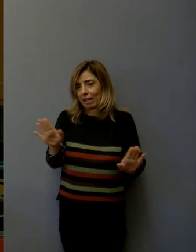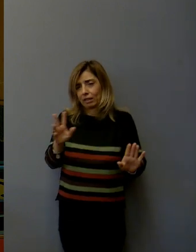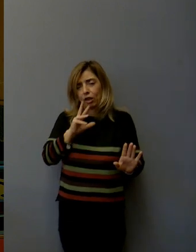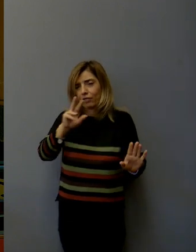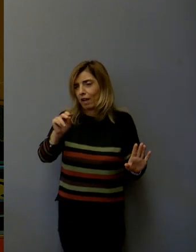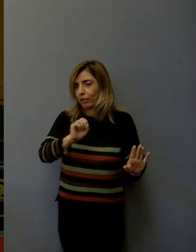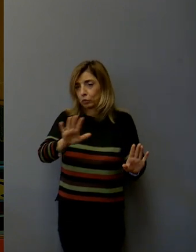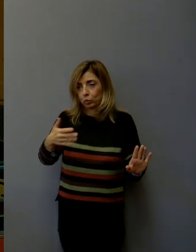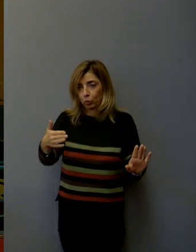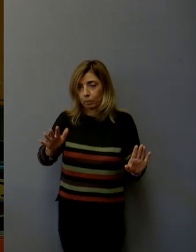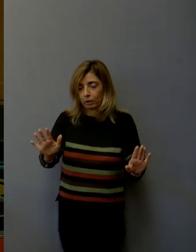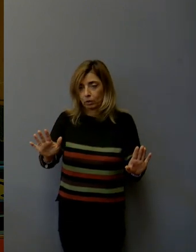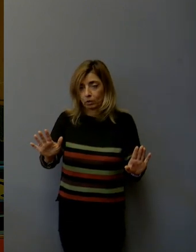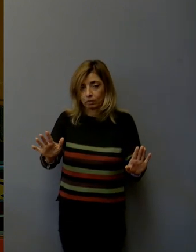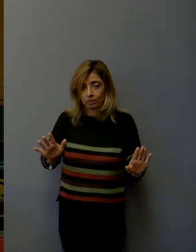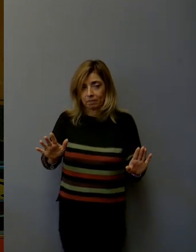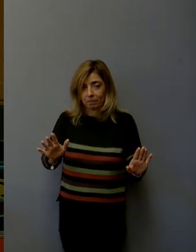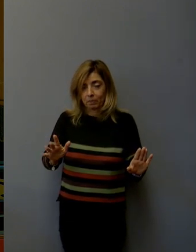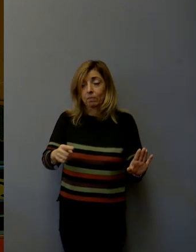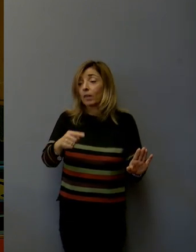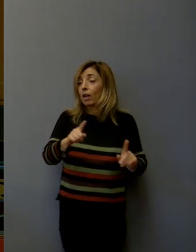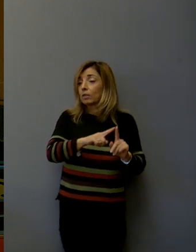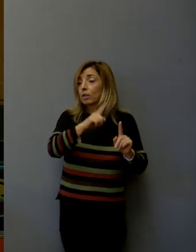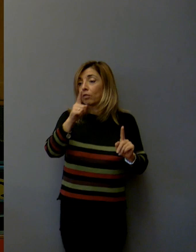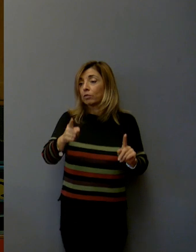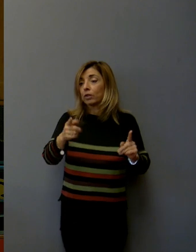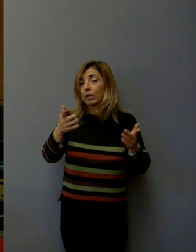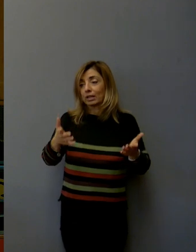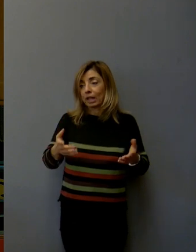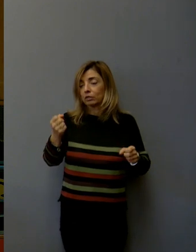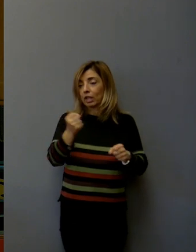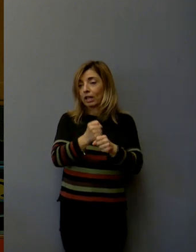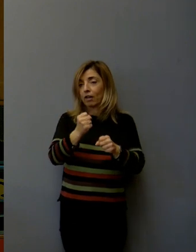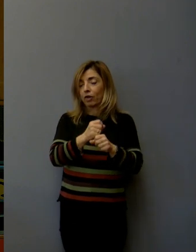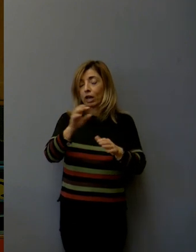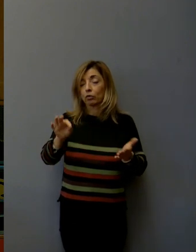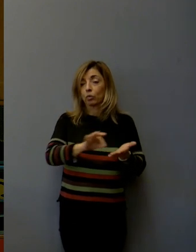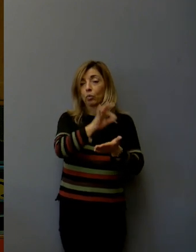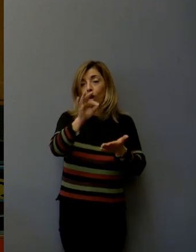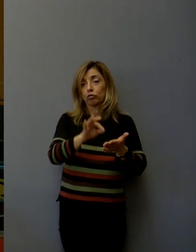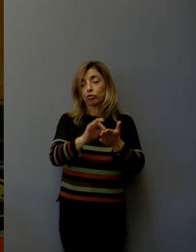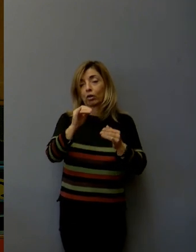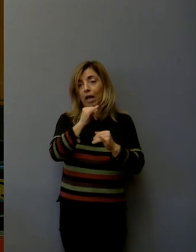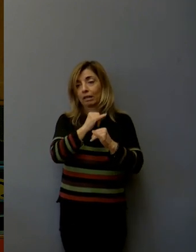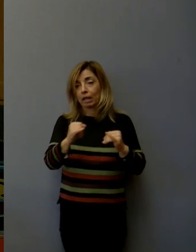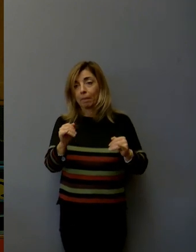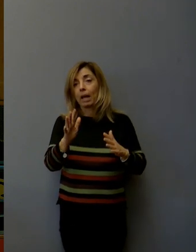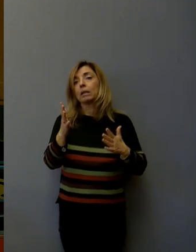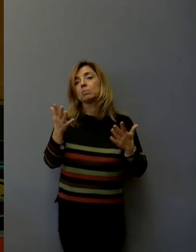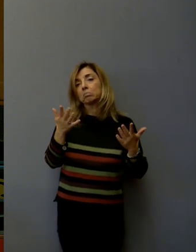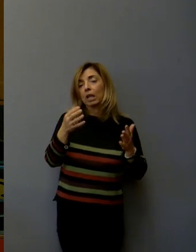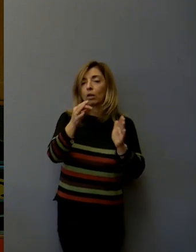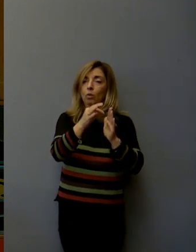lo dico subito e ve lo dico ecco cioè perché finora abbiamo lavorato una giornata e mezza mi pare con un certo con un certo criterio